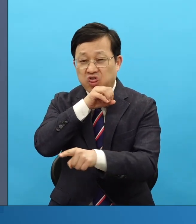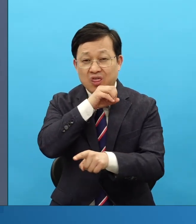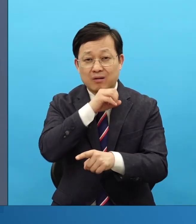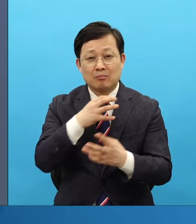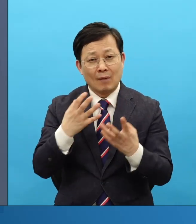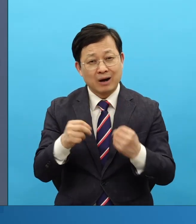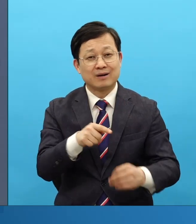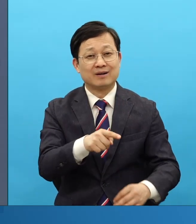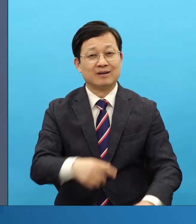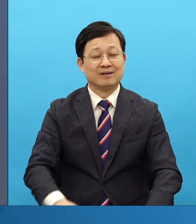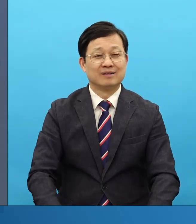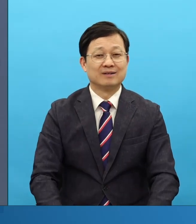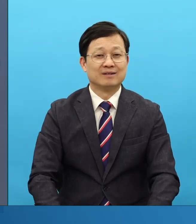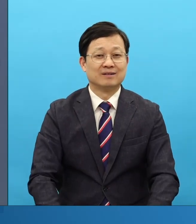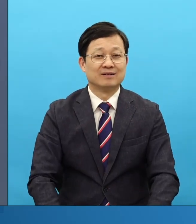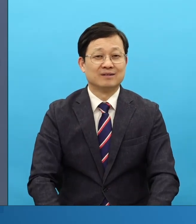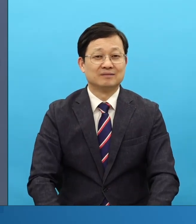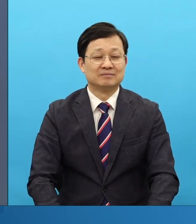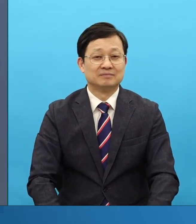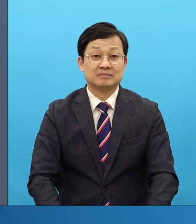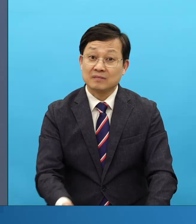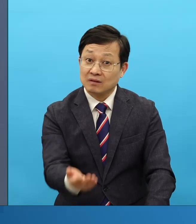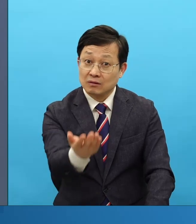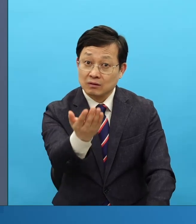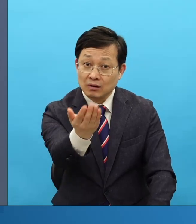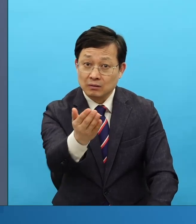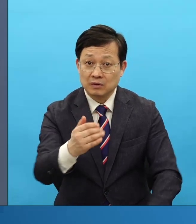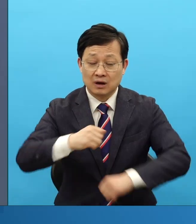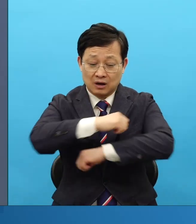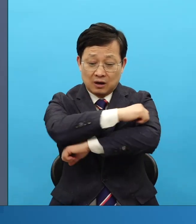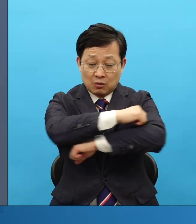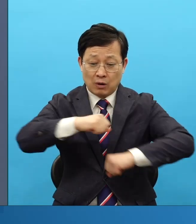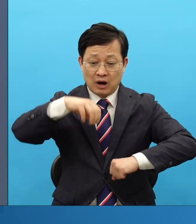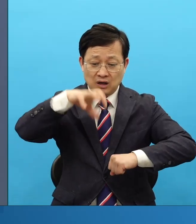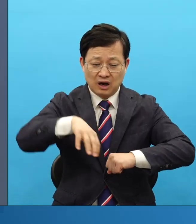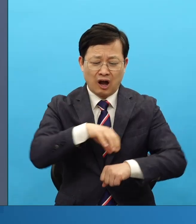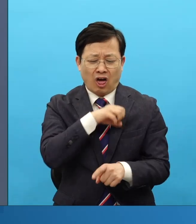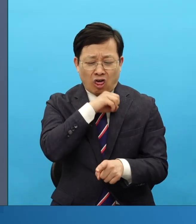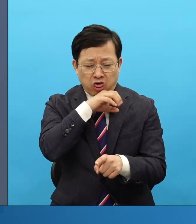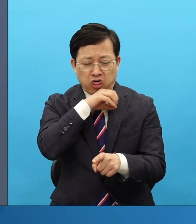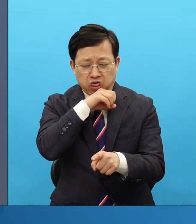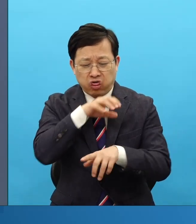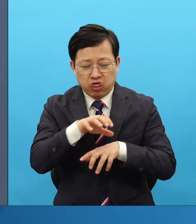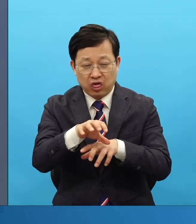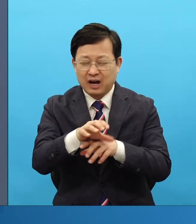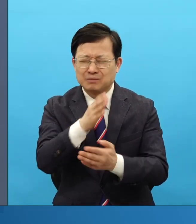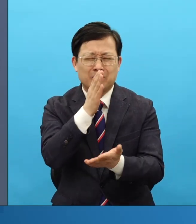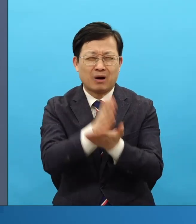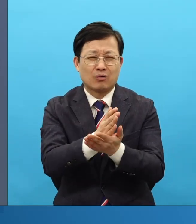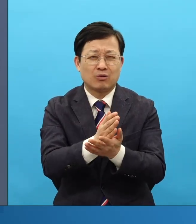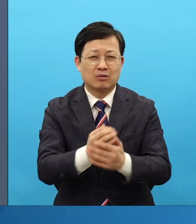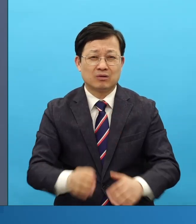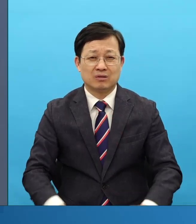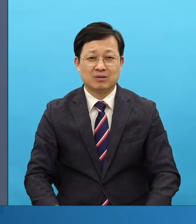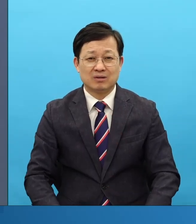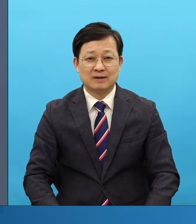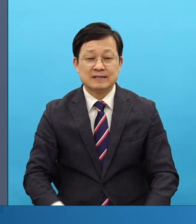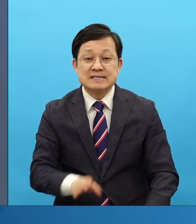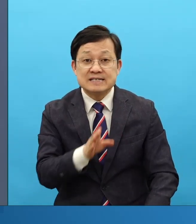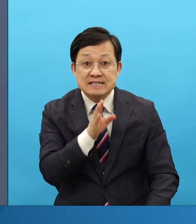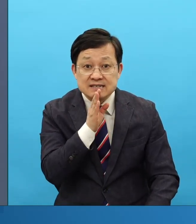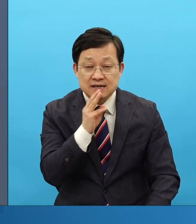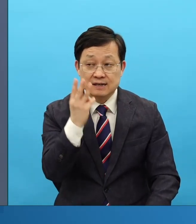all these nonsensical things. 여러분은 광야의 백성이 되지 말고 광야를 통과하는 새 절기